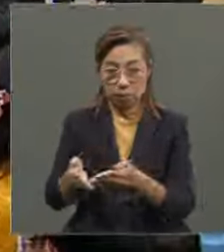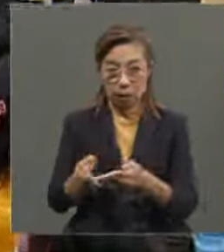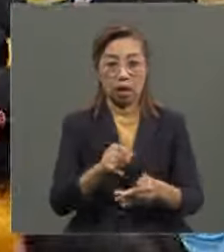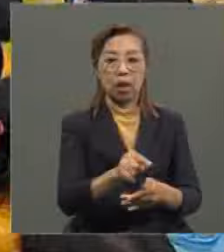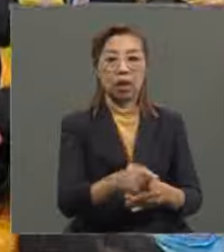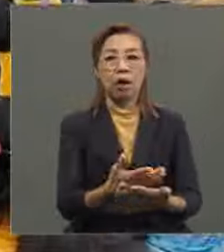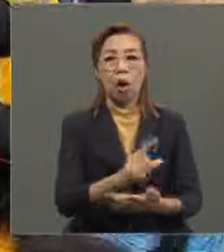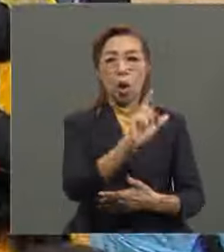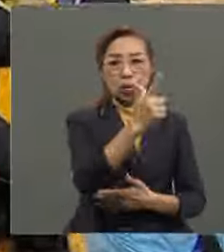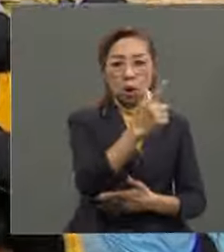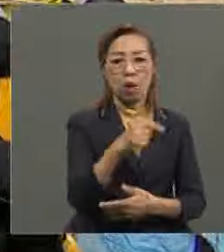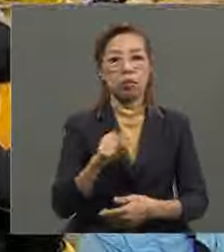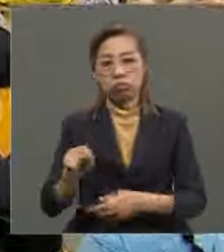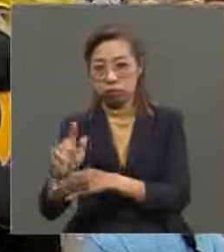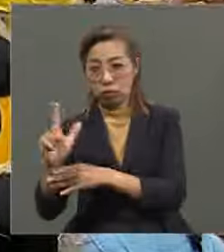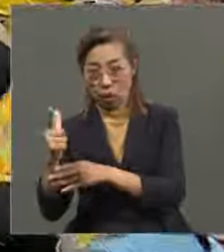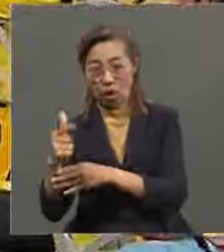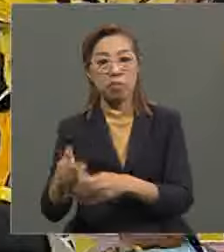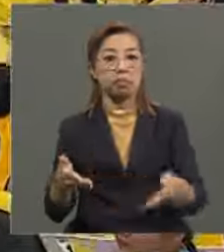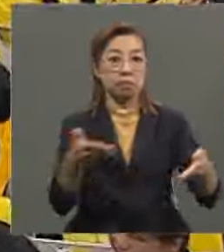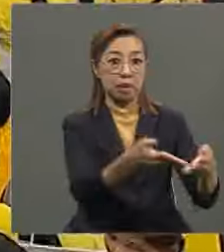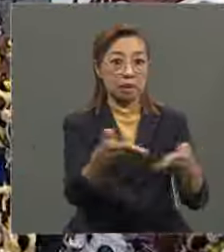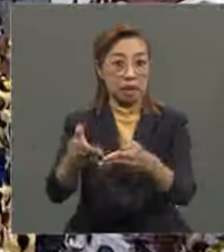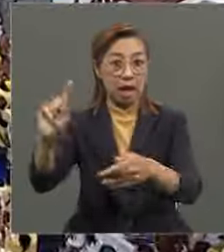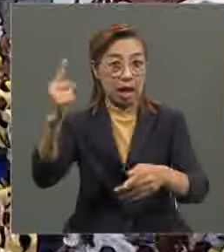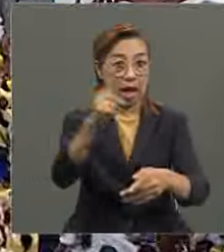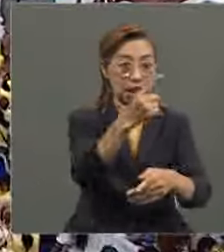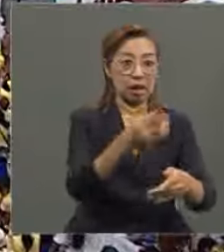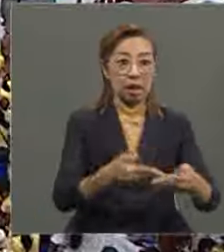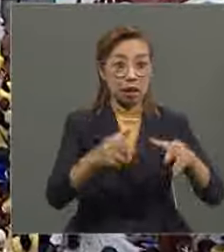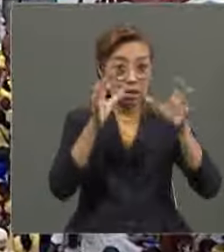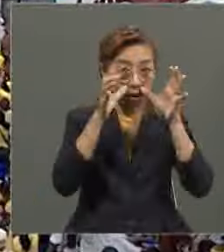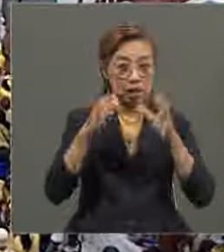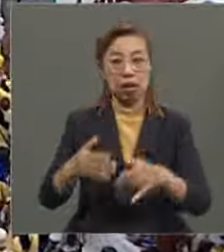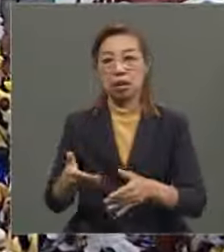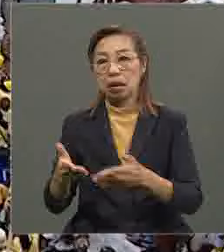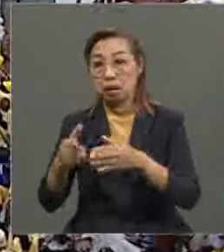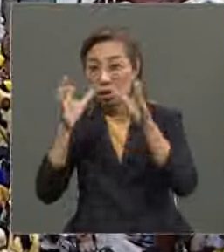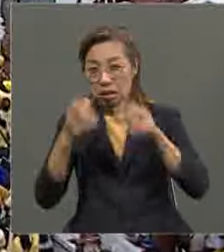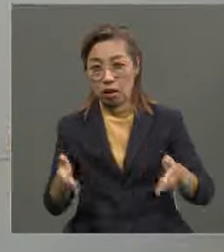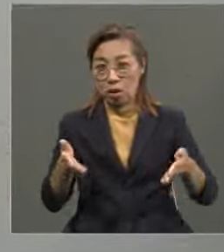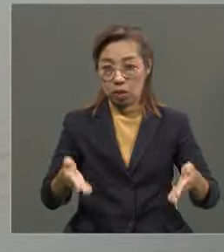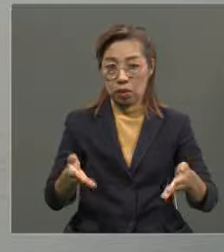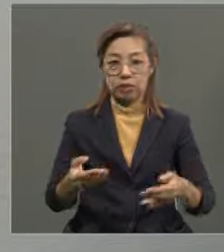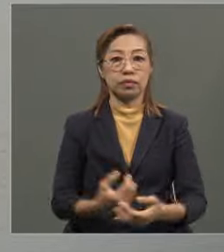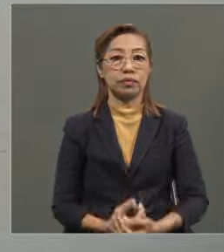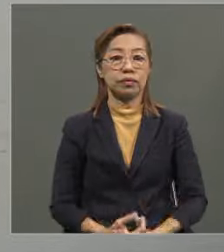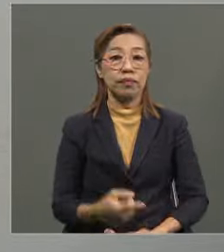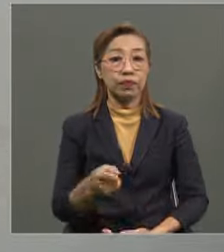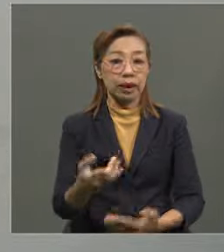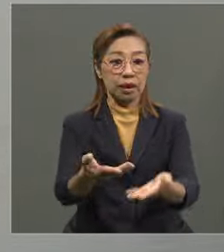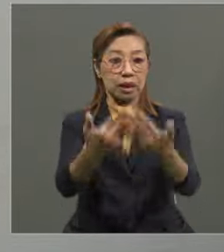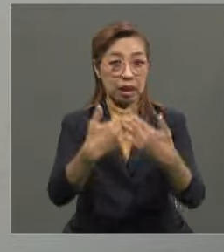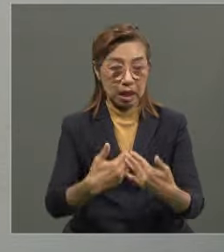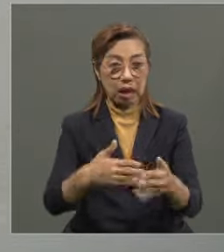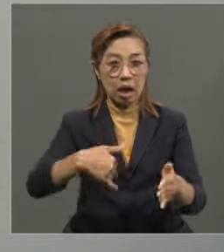านฟ้าและเรือทองบ้าบิ่นเป็นเรือประตูหน้าตามด้วยเรือเสือทยานชนและเรือเสือคำรณศิลป์เป็นเรือพิฆาตต่อจากนั้นเป็